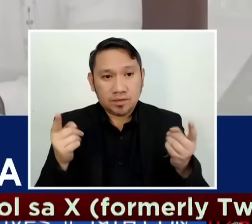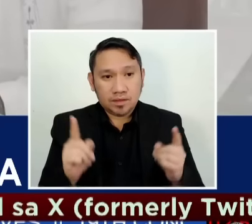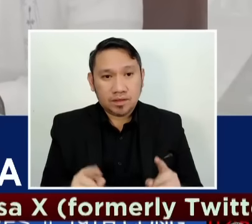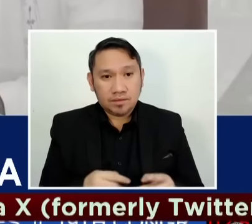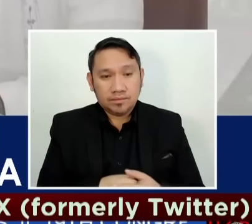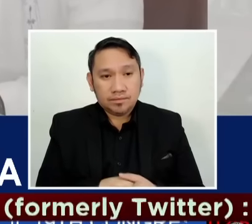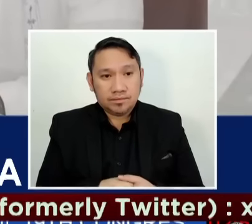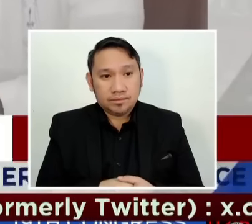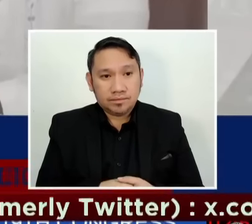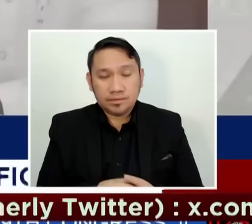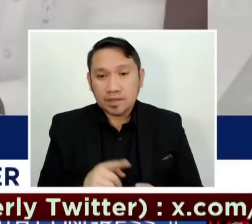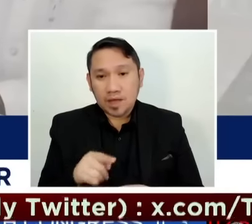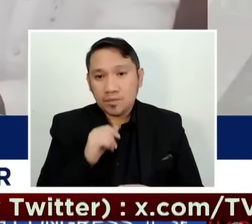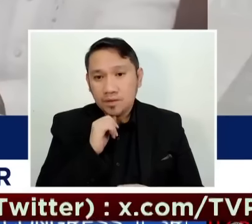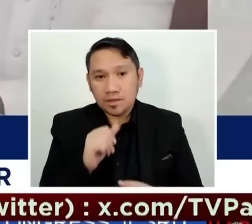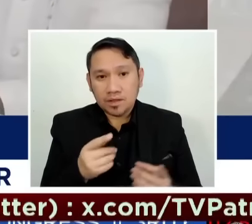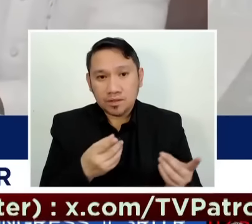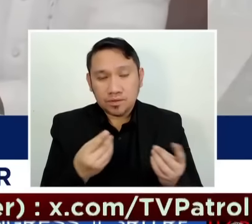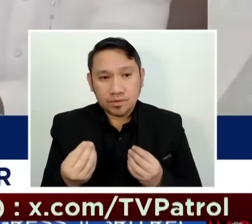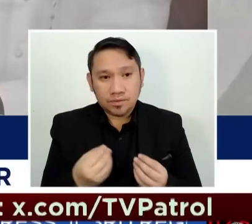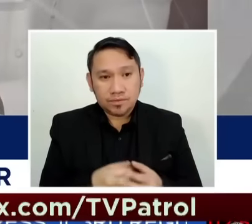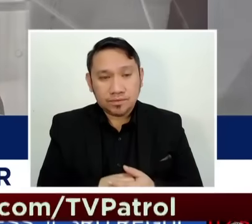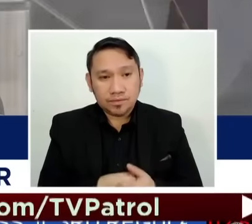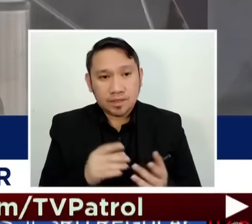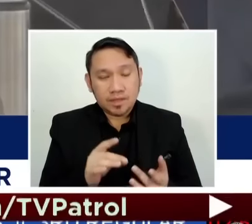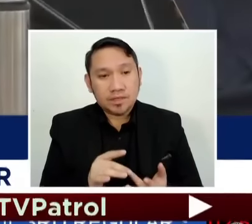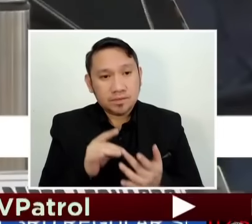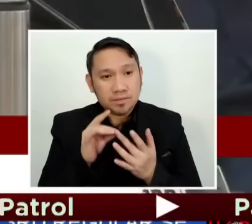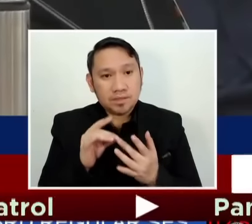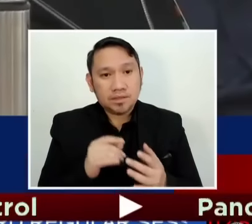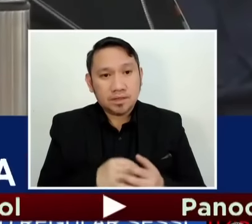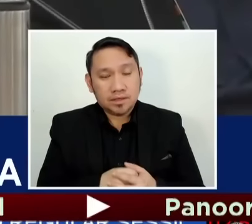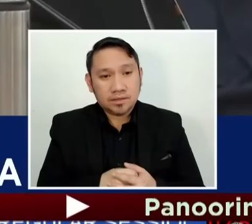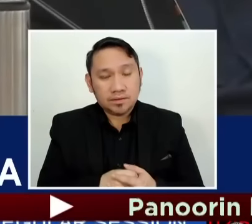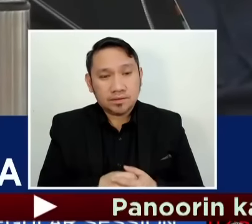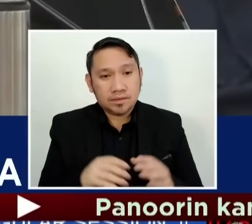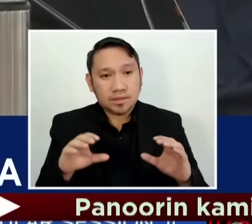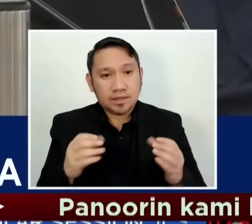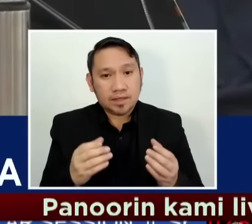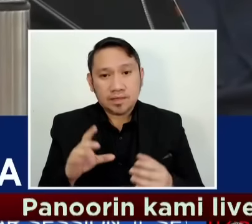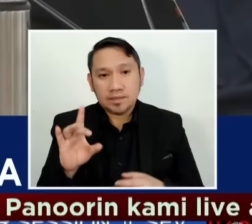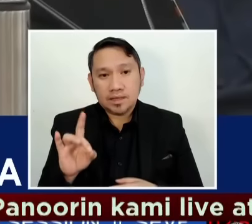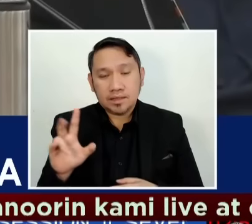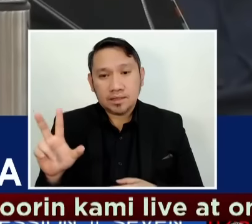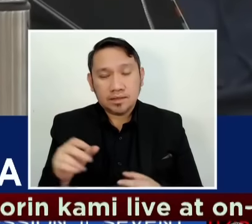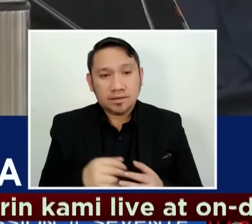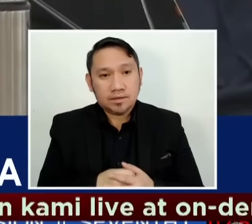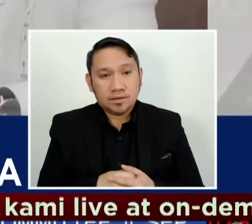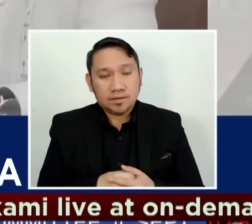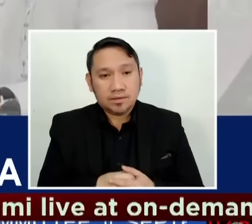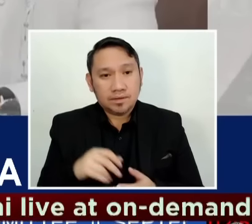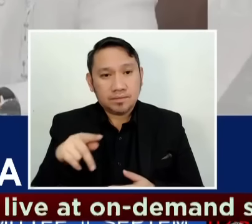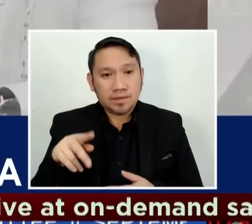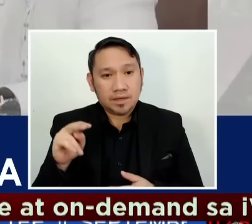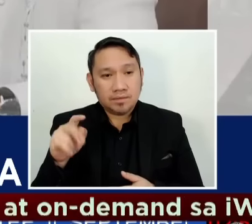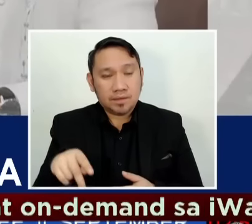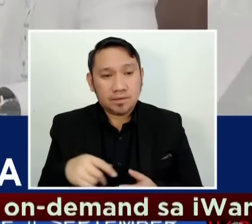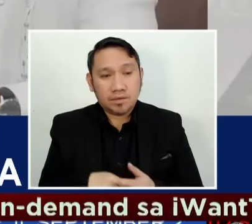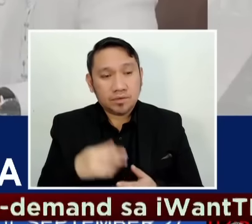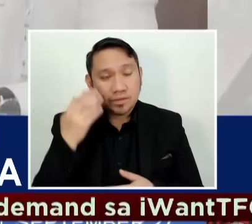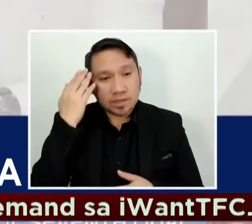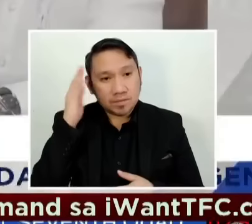Hindi ko po gagawin yun. Okay, lalo na dun sa class 83 po yung class 83 yung ng PMA, correct? Dito. Hindi ko po alam